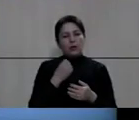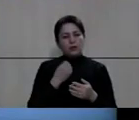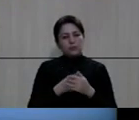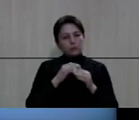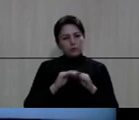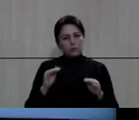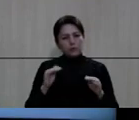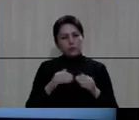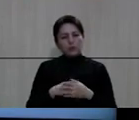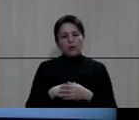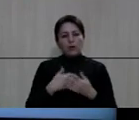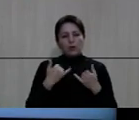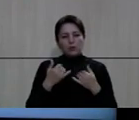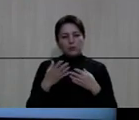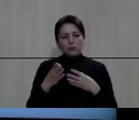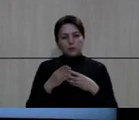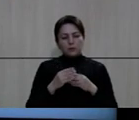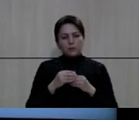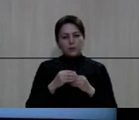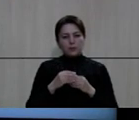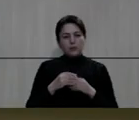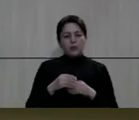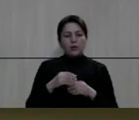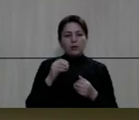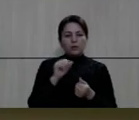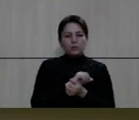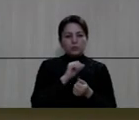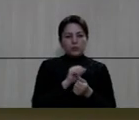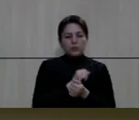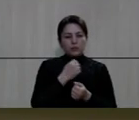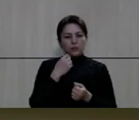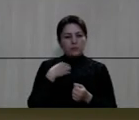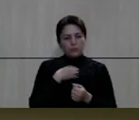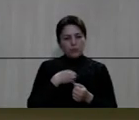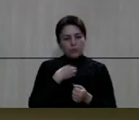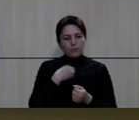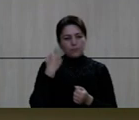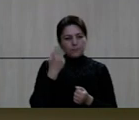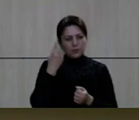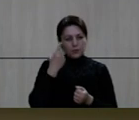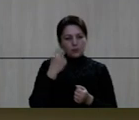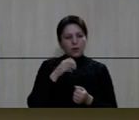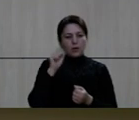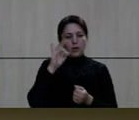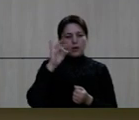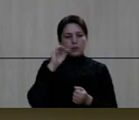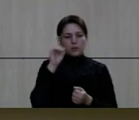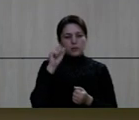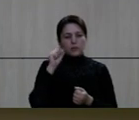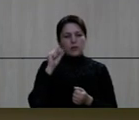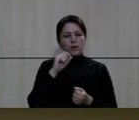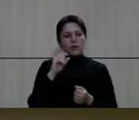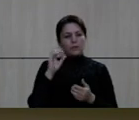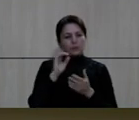Aziz o'quvchilar, keling, biz siz bilan ish qog'ozlaridan eng muhim hujjat hisoblanmish ariza bilan